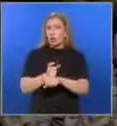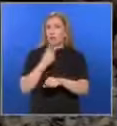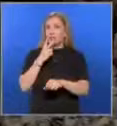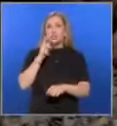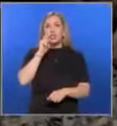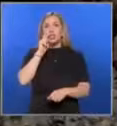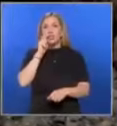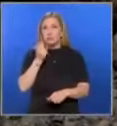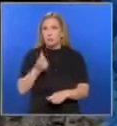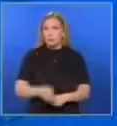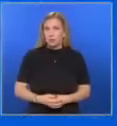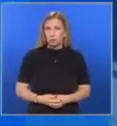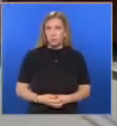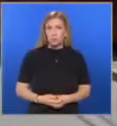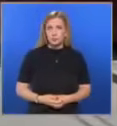живо.